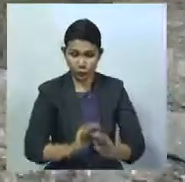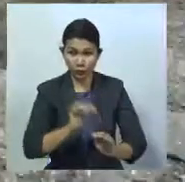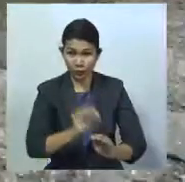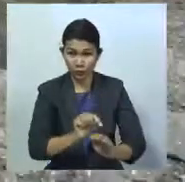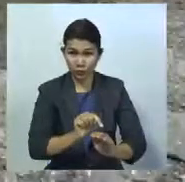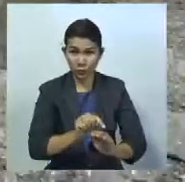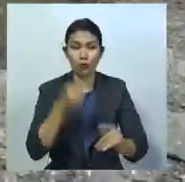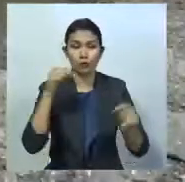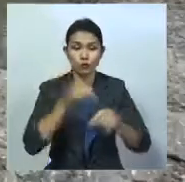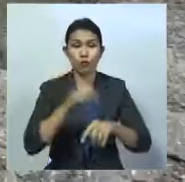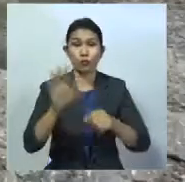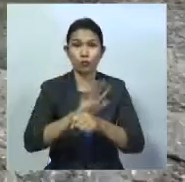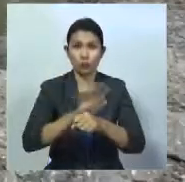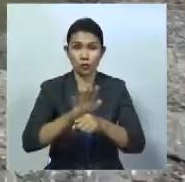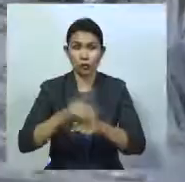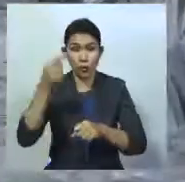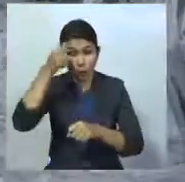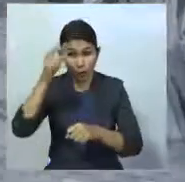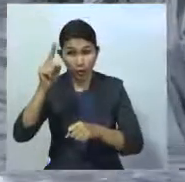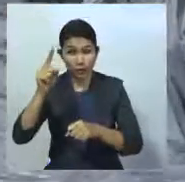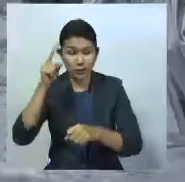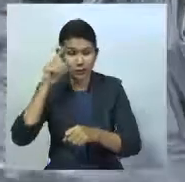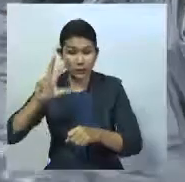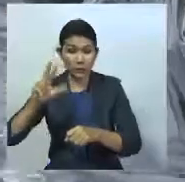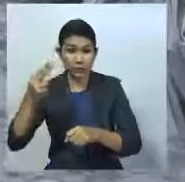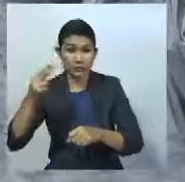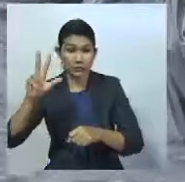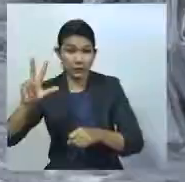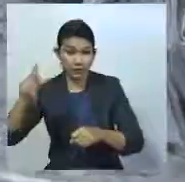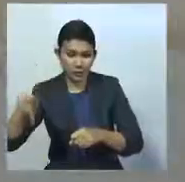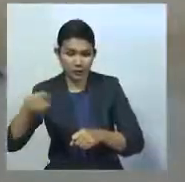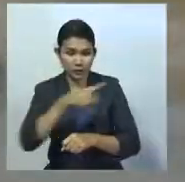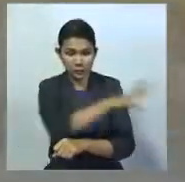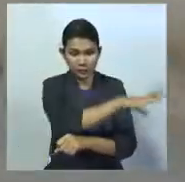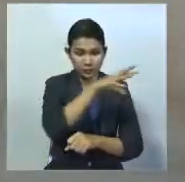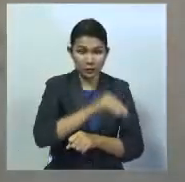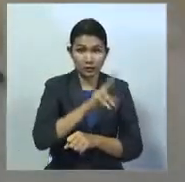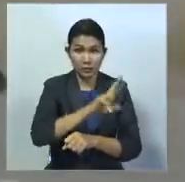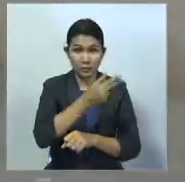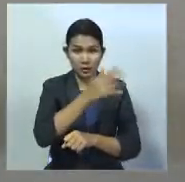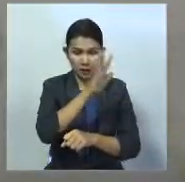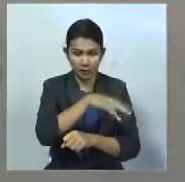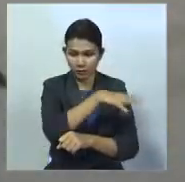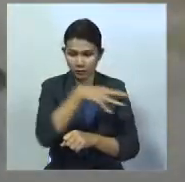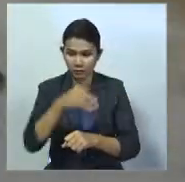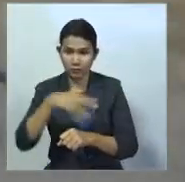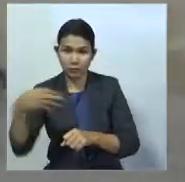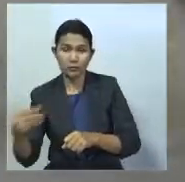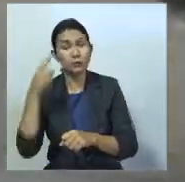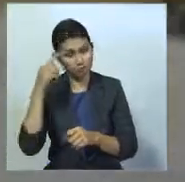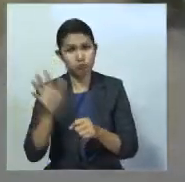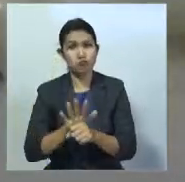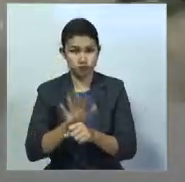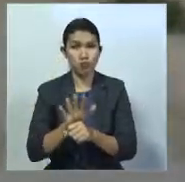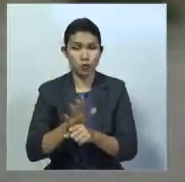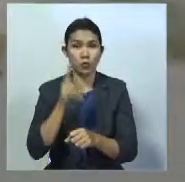ก็จะทันกับการใช้น้ำของประปาต่อวันประปาใช้มาละ 33,000 เราเติมน้ำมา 35,000 ก็จะเพียงพอต่อกันเพราะนั้นจะเห็นว่า